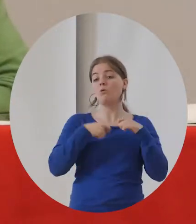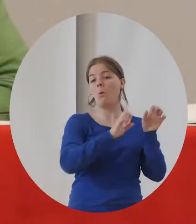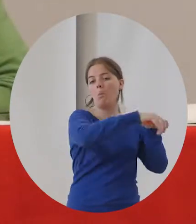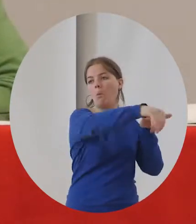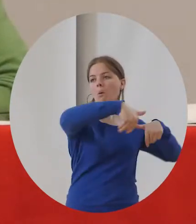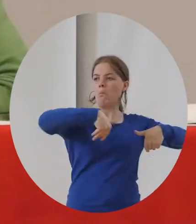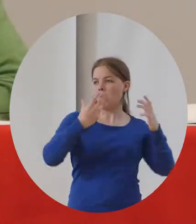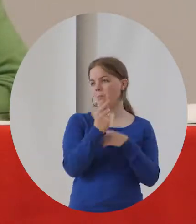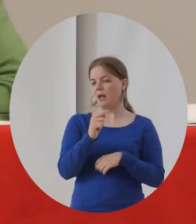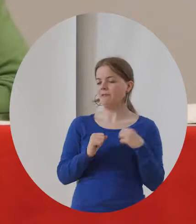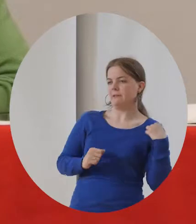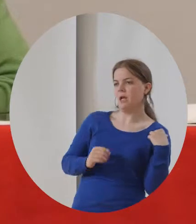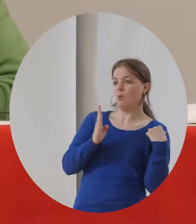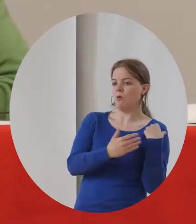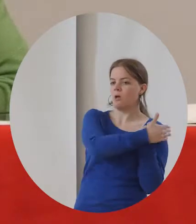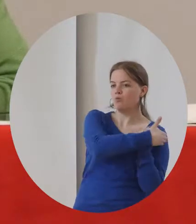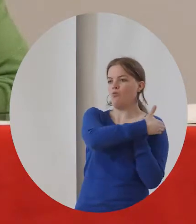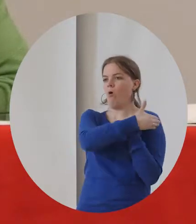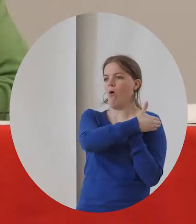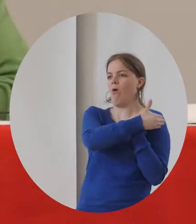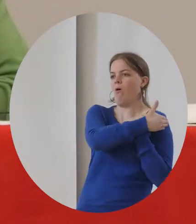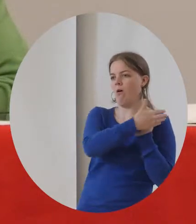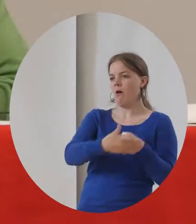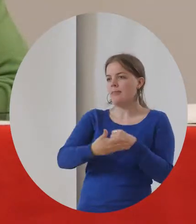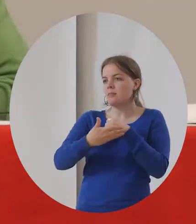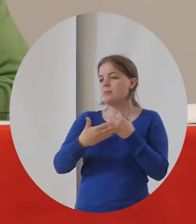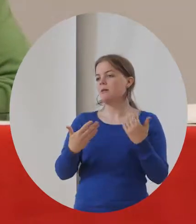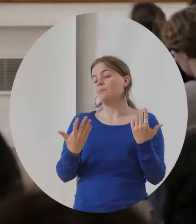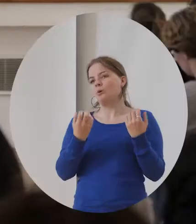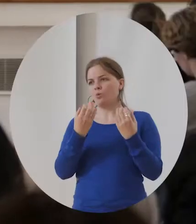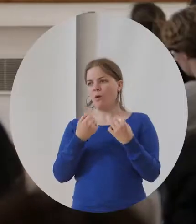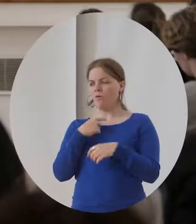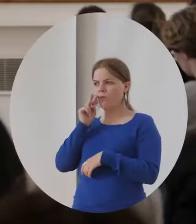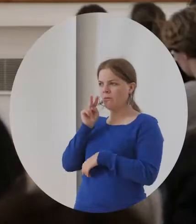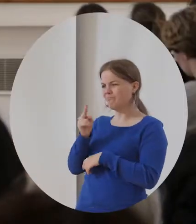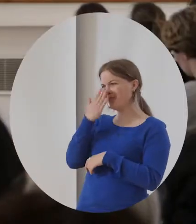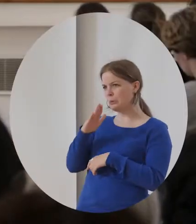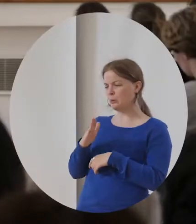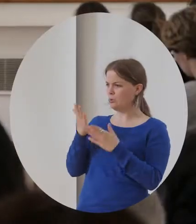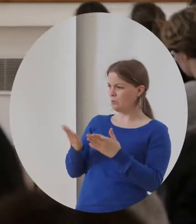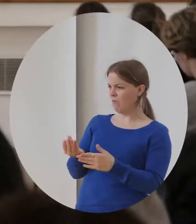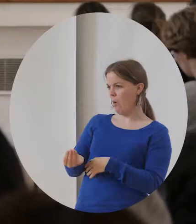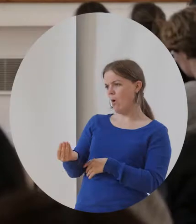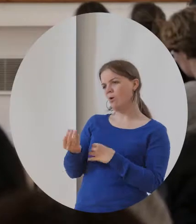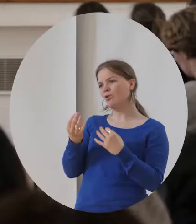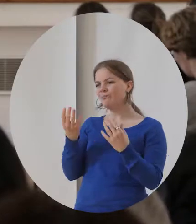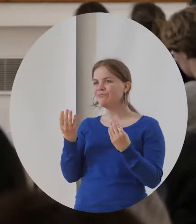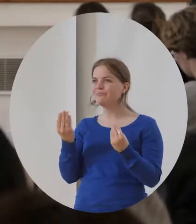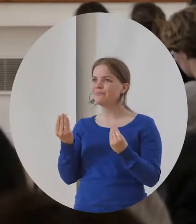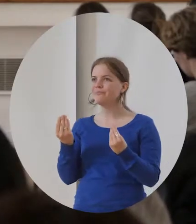maintenus. Alors ça donne souvent une attitude qui est vécue de façon un peu comme